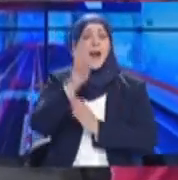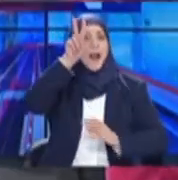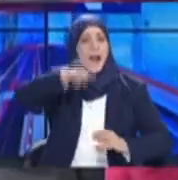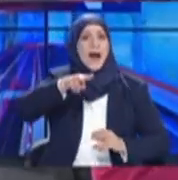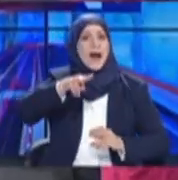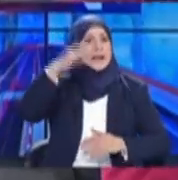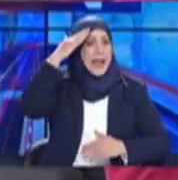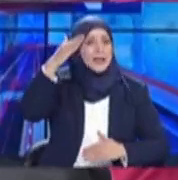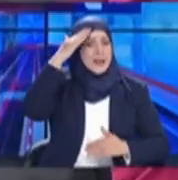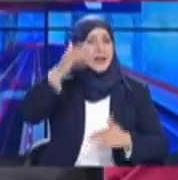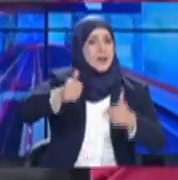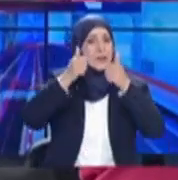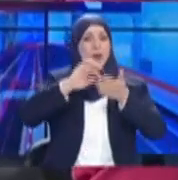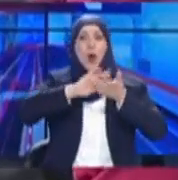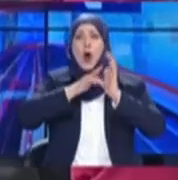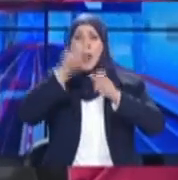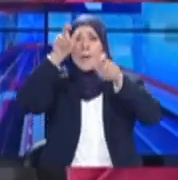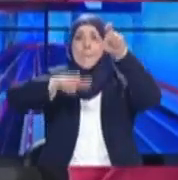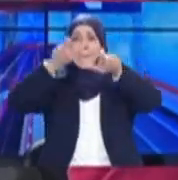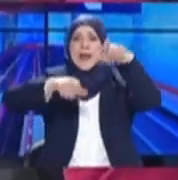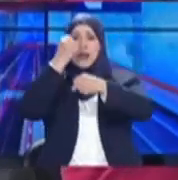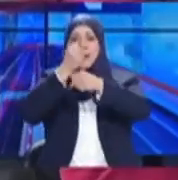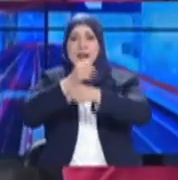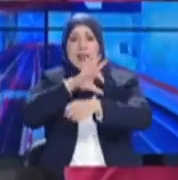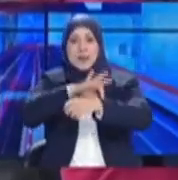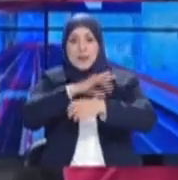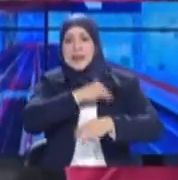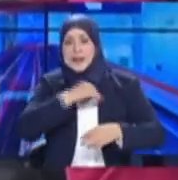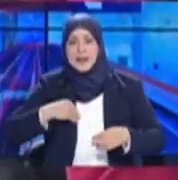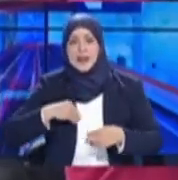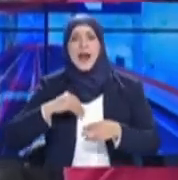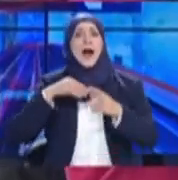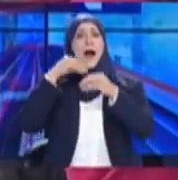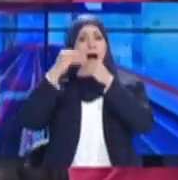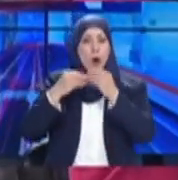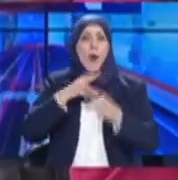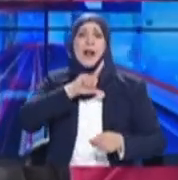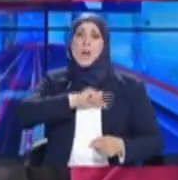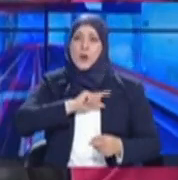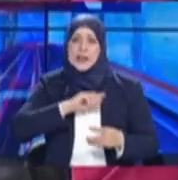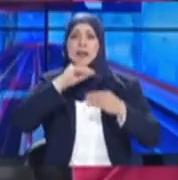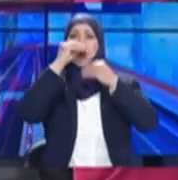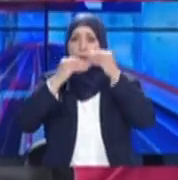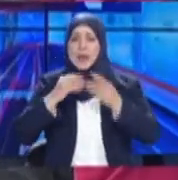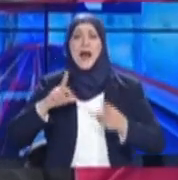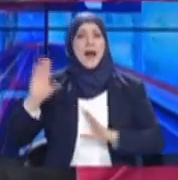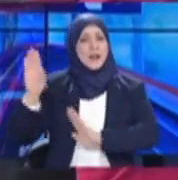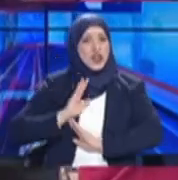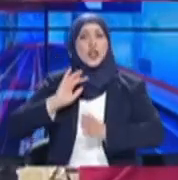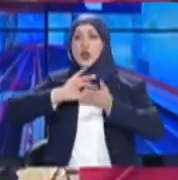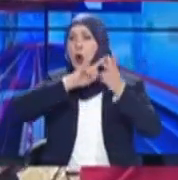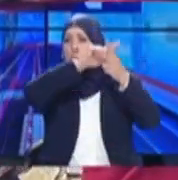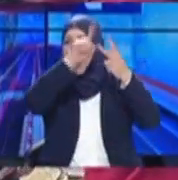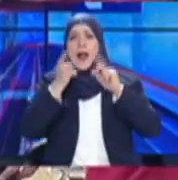بالمناسبه كل الاطارات الصحيه بالجهه والاطارات الامنيه والعسكريه بيوم اللي ساره على